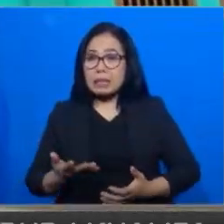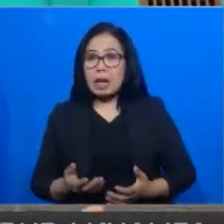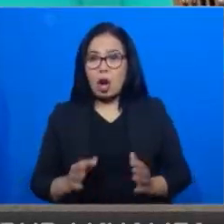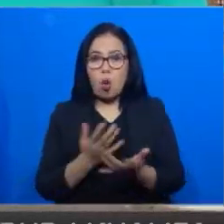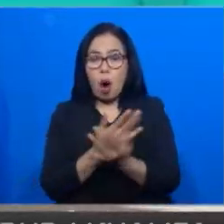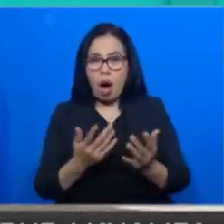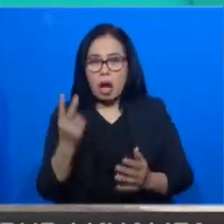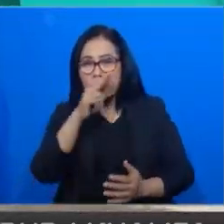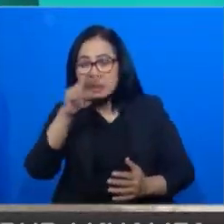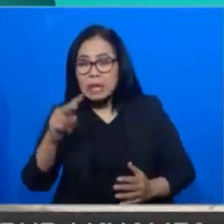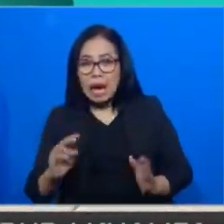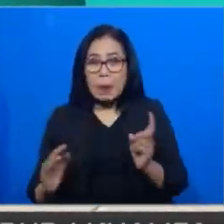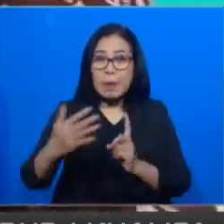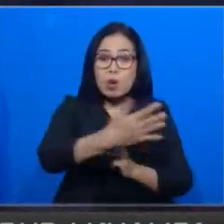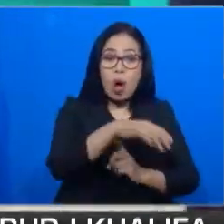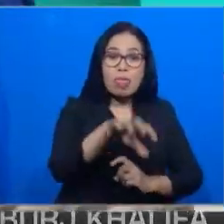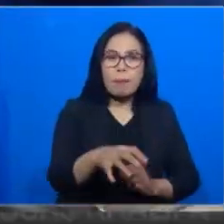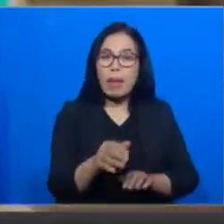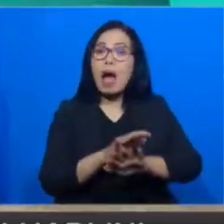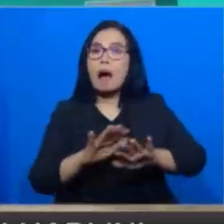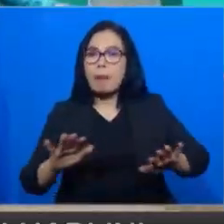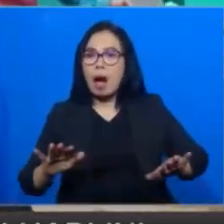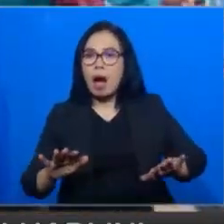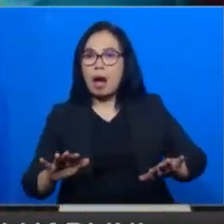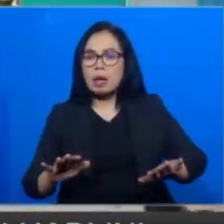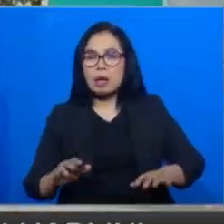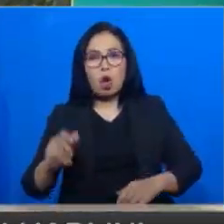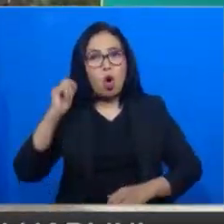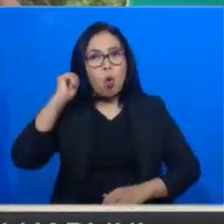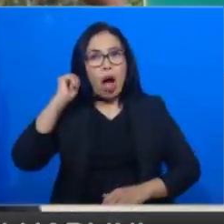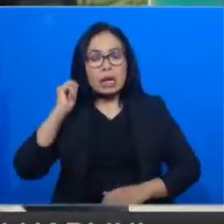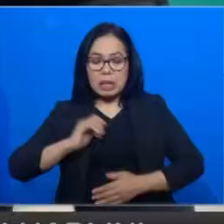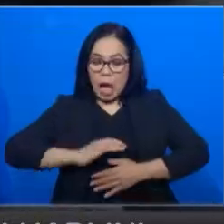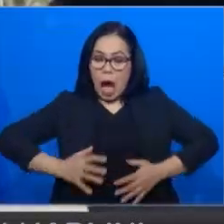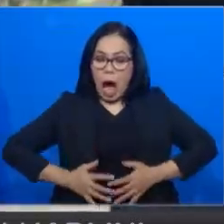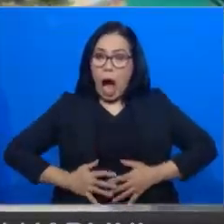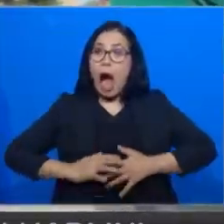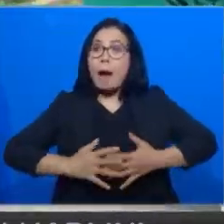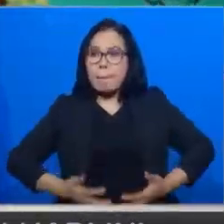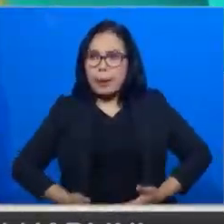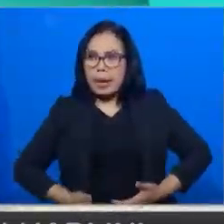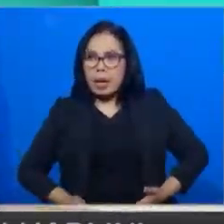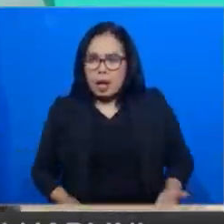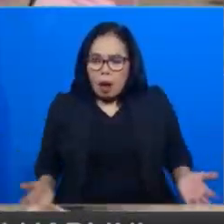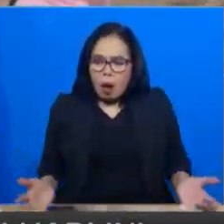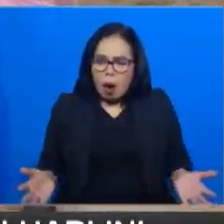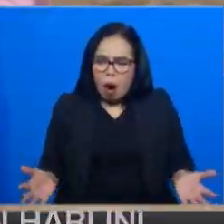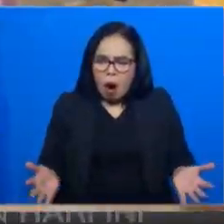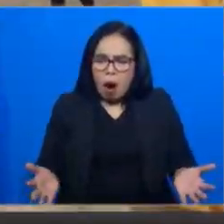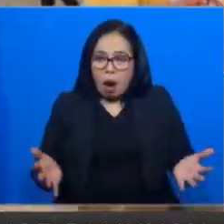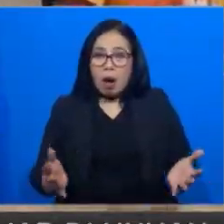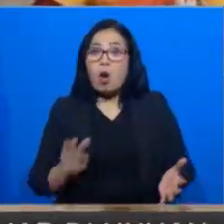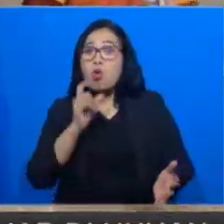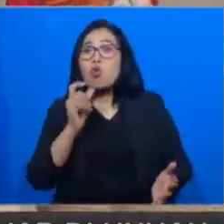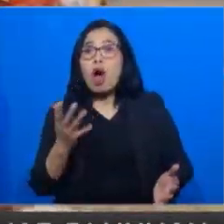yang dianggap aman. Seorang wanita hamil dipapa oleh warga untuk mencari tempat perlindungan.